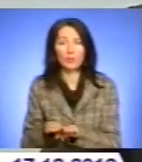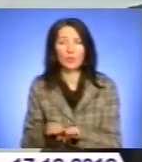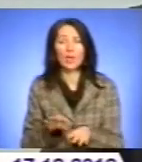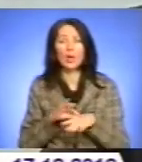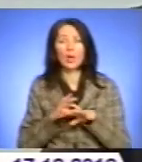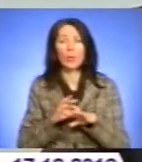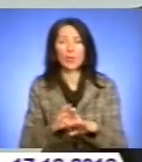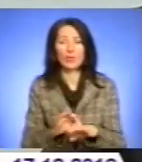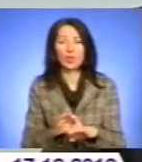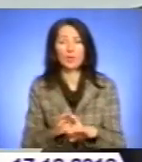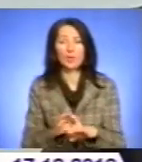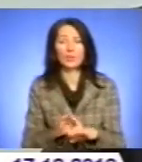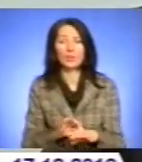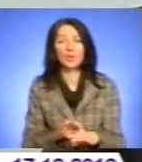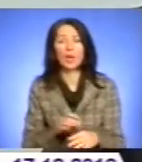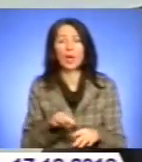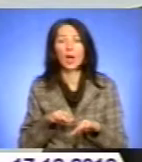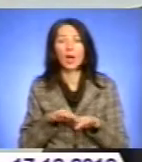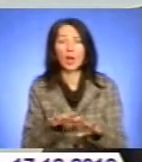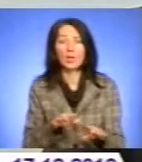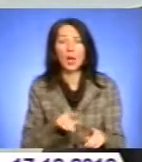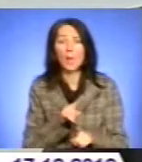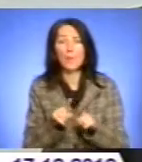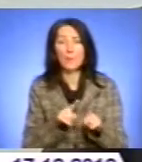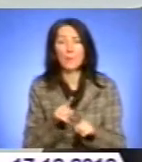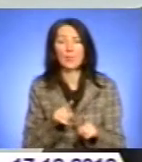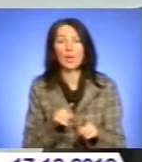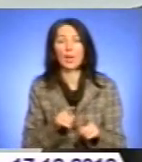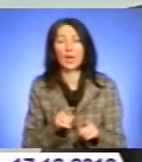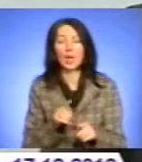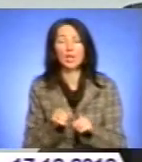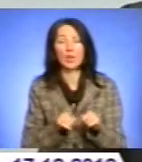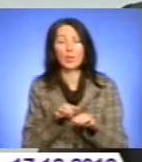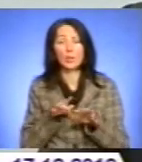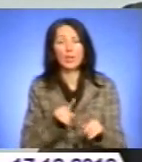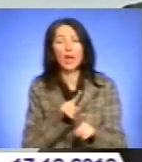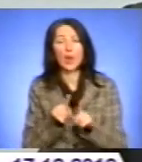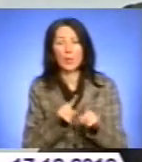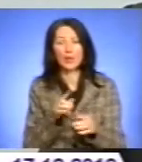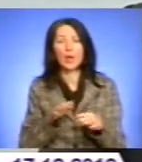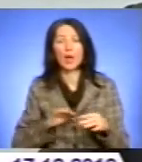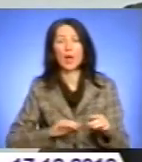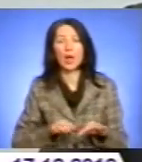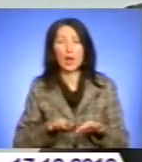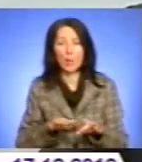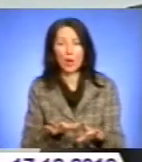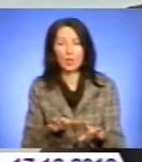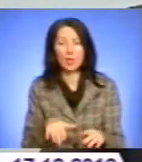провели целый ряд мероприятий по реформированию компании. Все эти мероприятия направлены